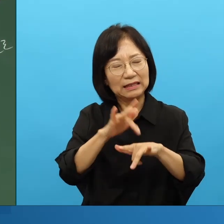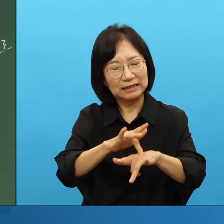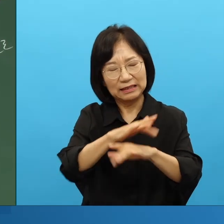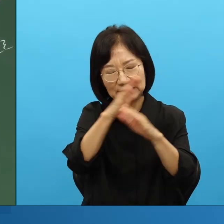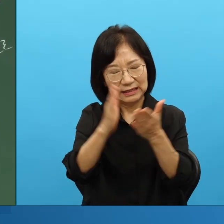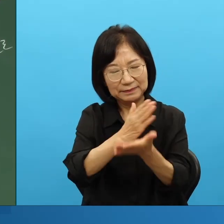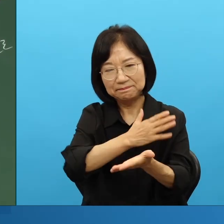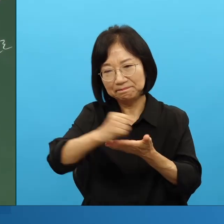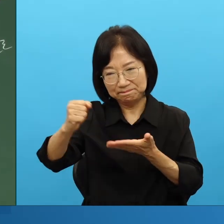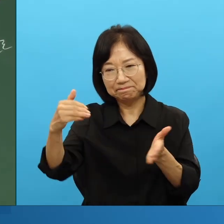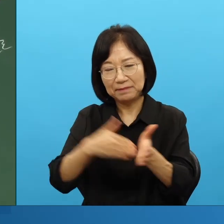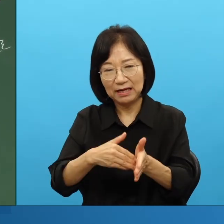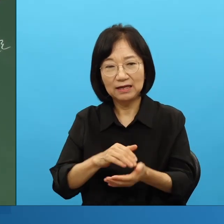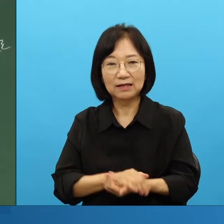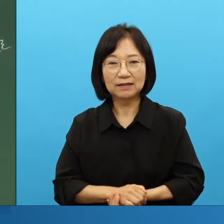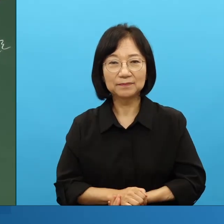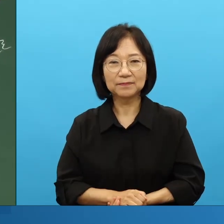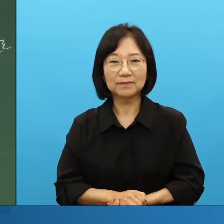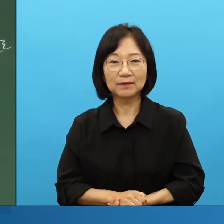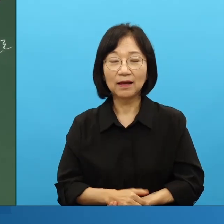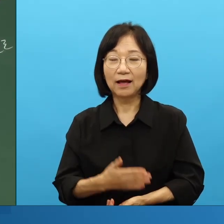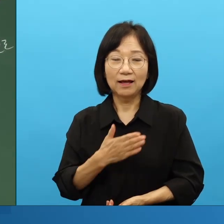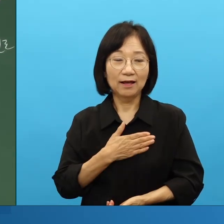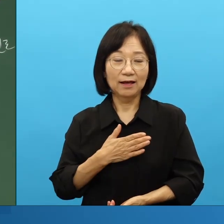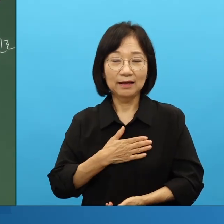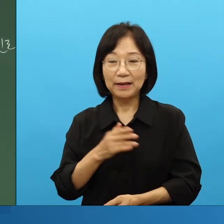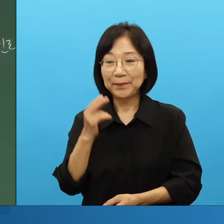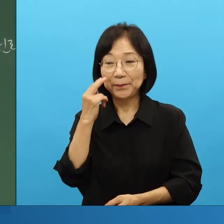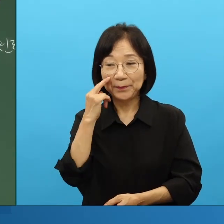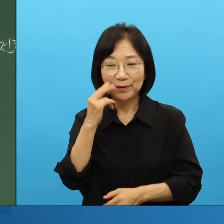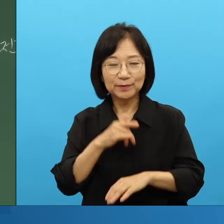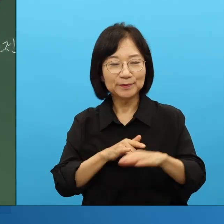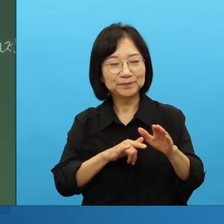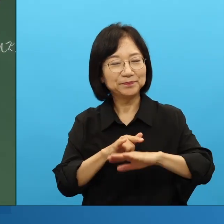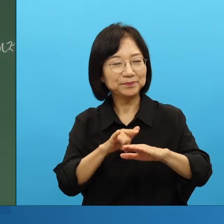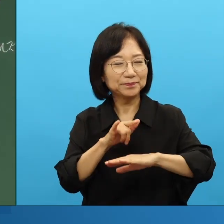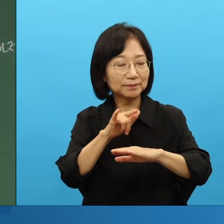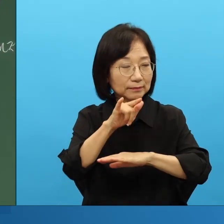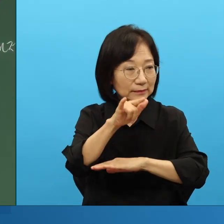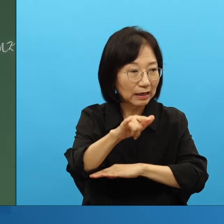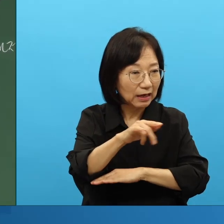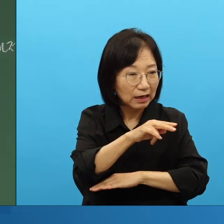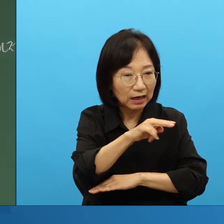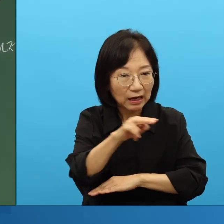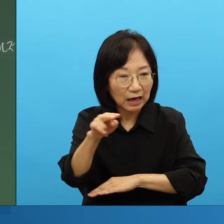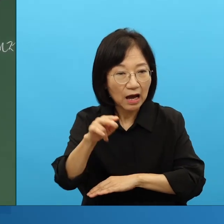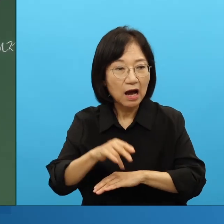탁 미국 사람들은 모르고 있다. 미국 가보니까 완전히 3단체 사로잡혔어.